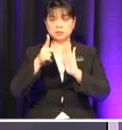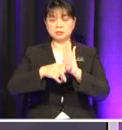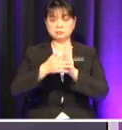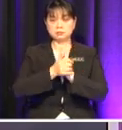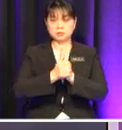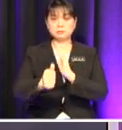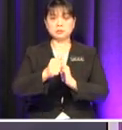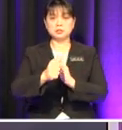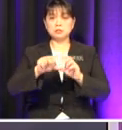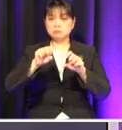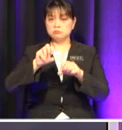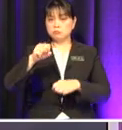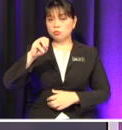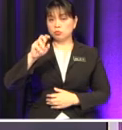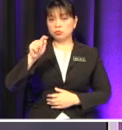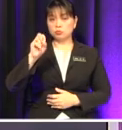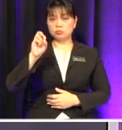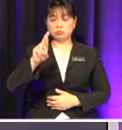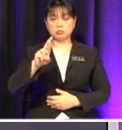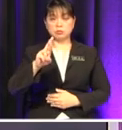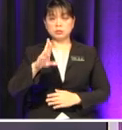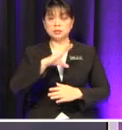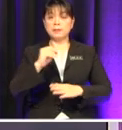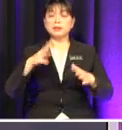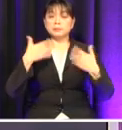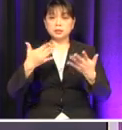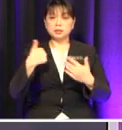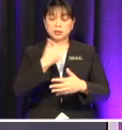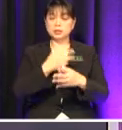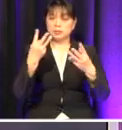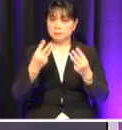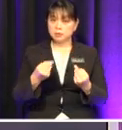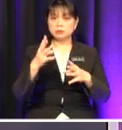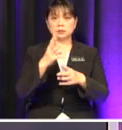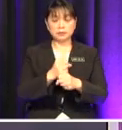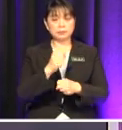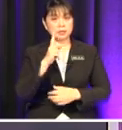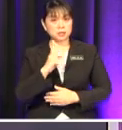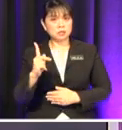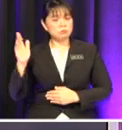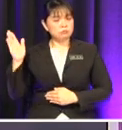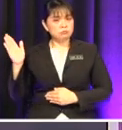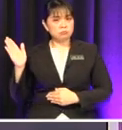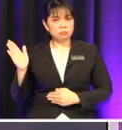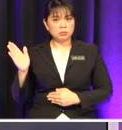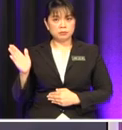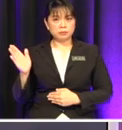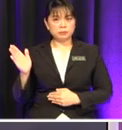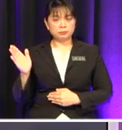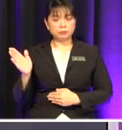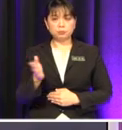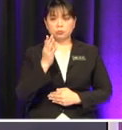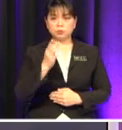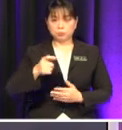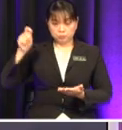ketepatan lakukan bagaimana kita mendapatkan petunjuk pukulan yang tepat kepada sasaran